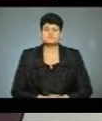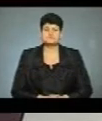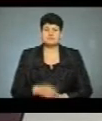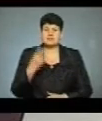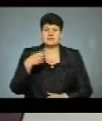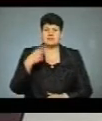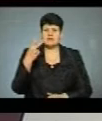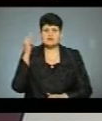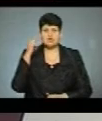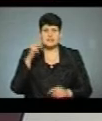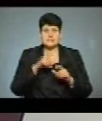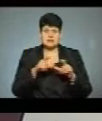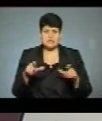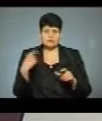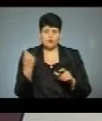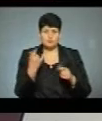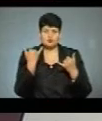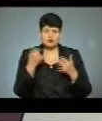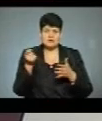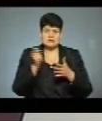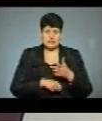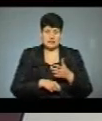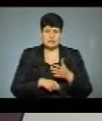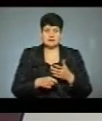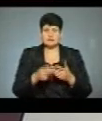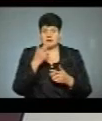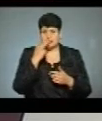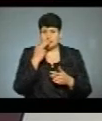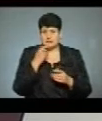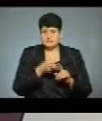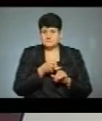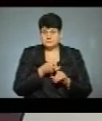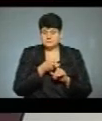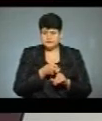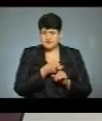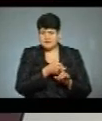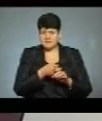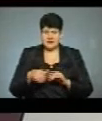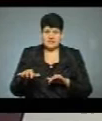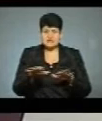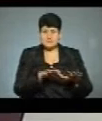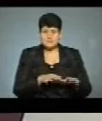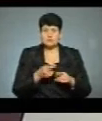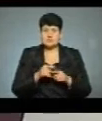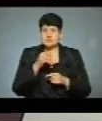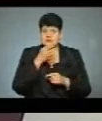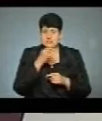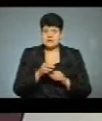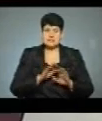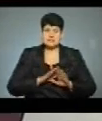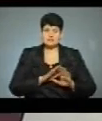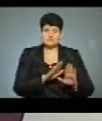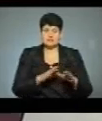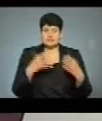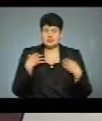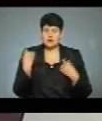22 навчальних заклади в області сьогодні закрили на карантин через грип та гострі респіраторно-вірусні інфекції. Про це нам повідомила заступниця начальниці